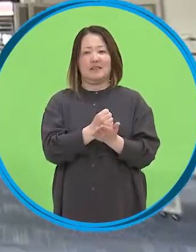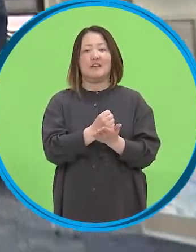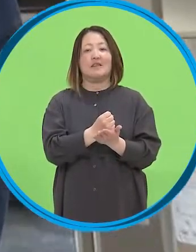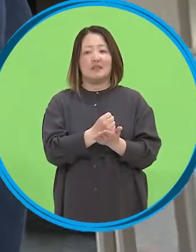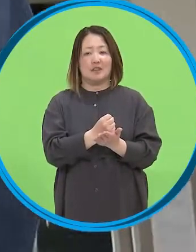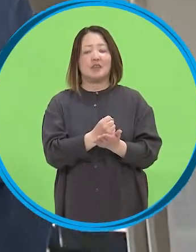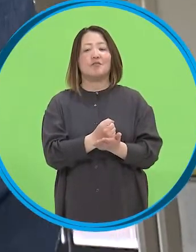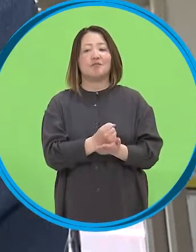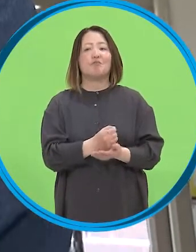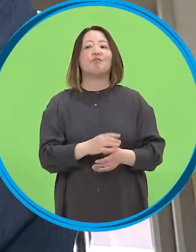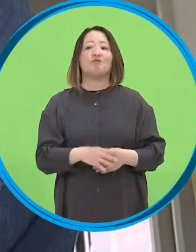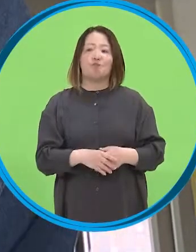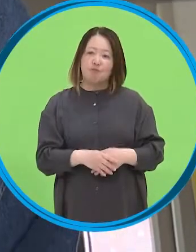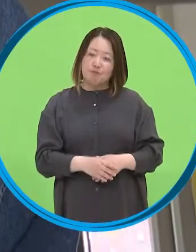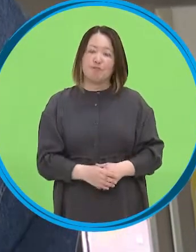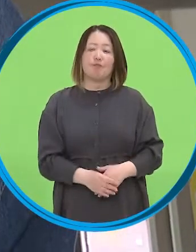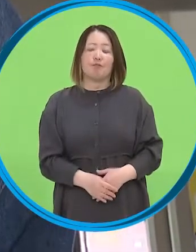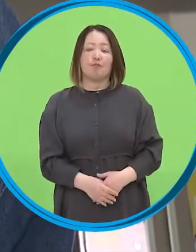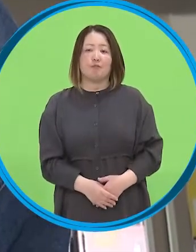成です。